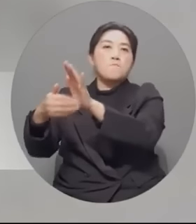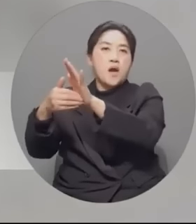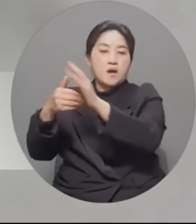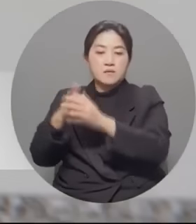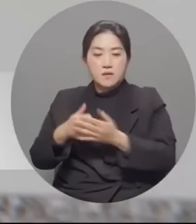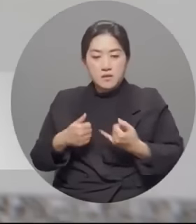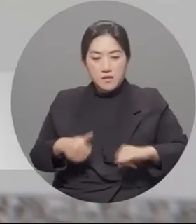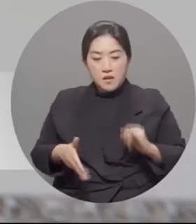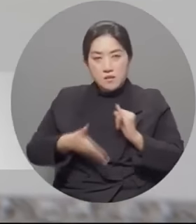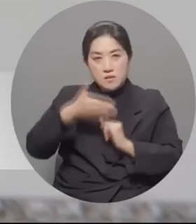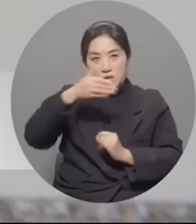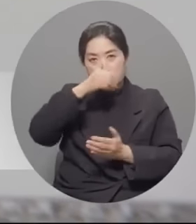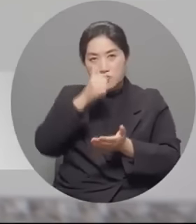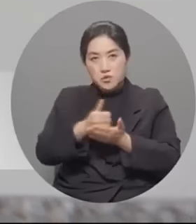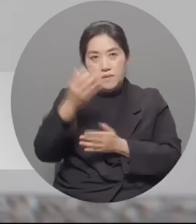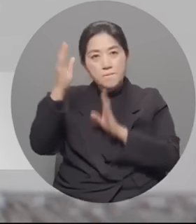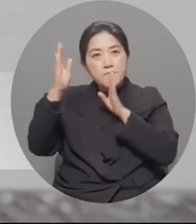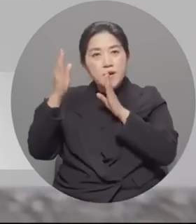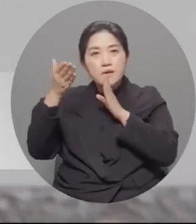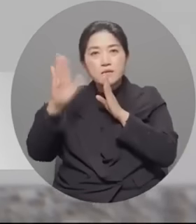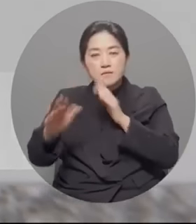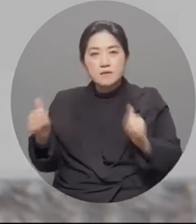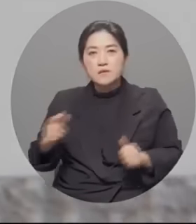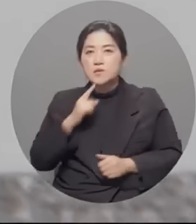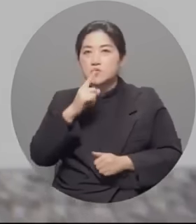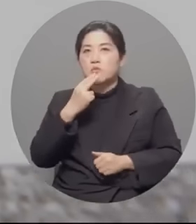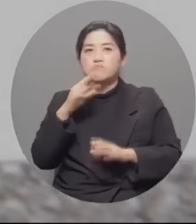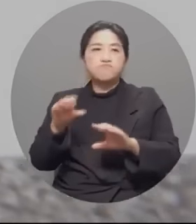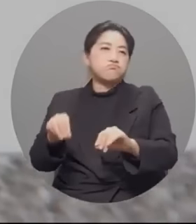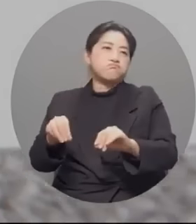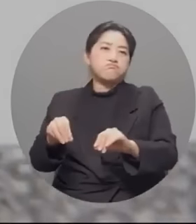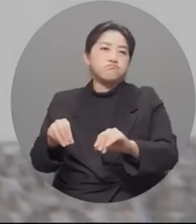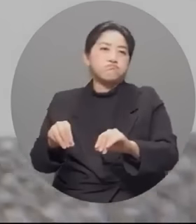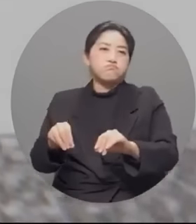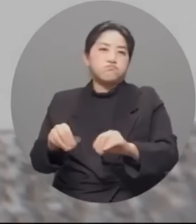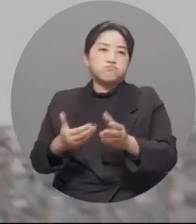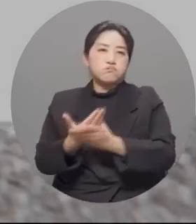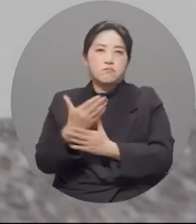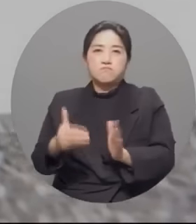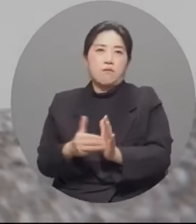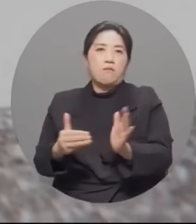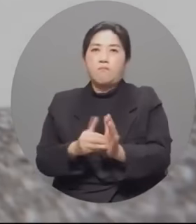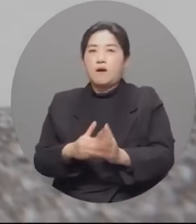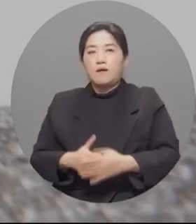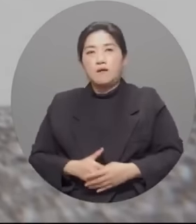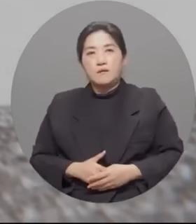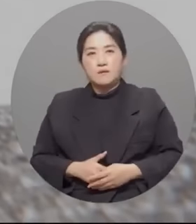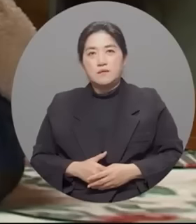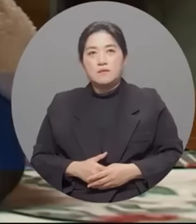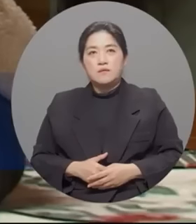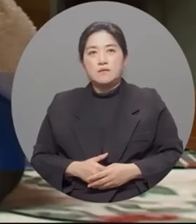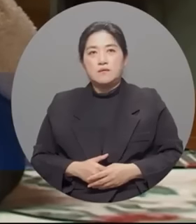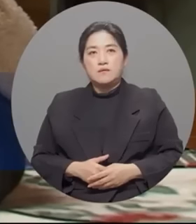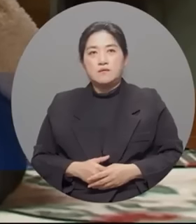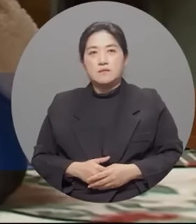딸을 성추행한 혐의는 인정됐지만 기소조차 안 된 채 사건은 종결 처리됐습니다. 이거를